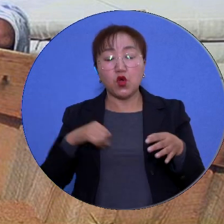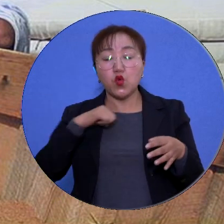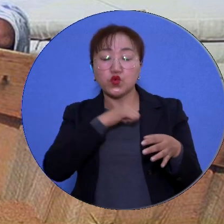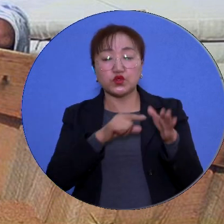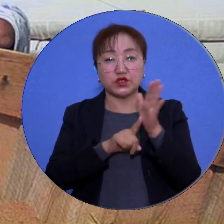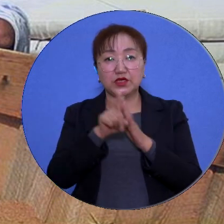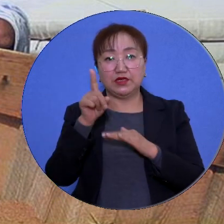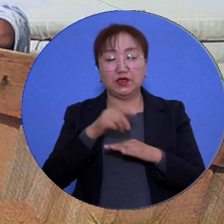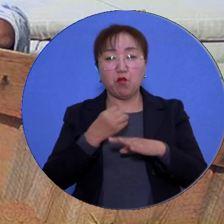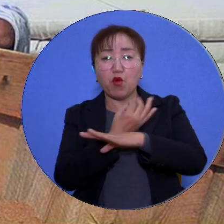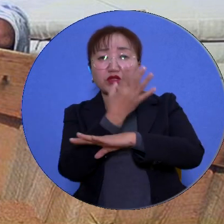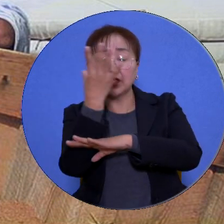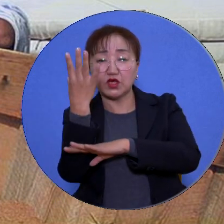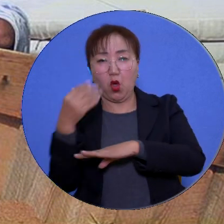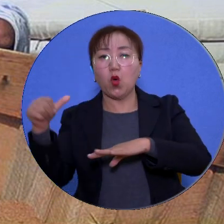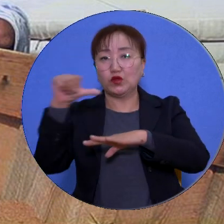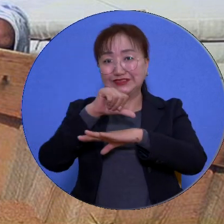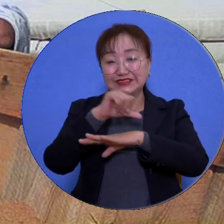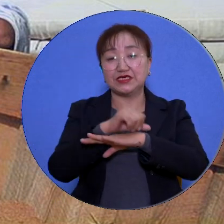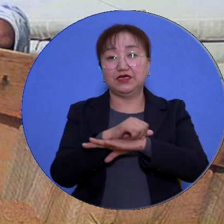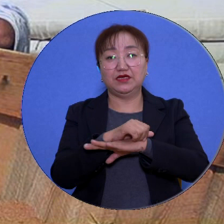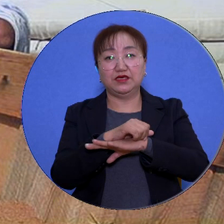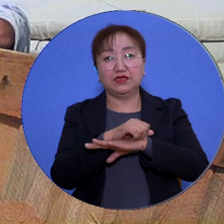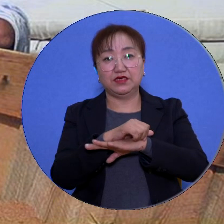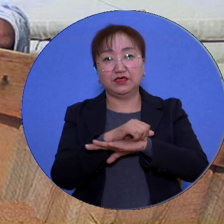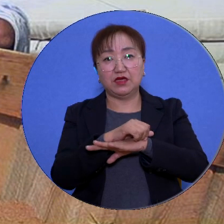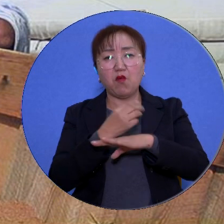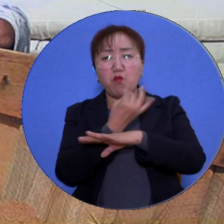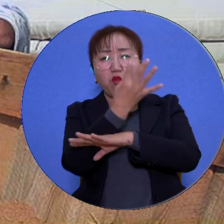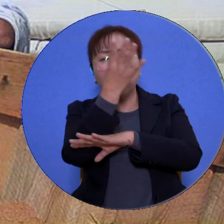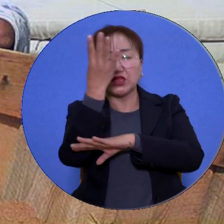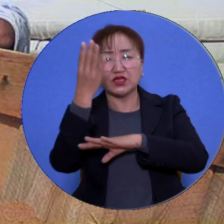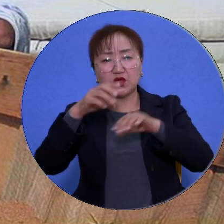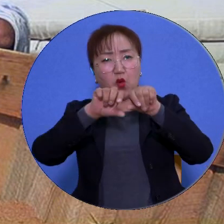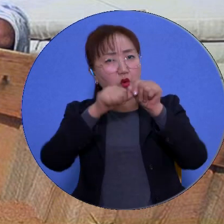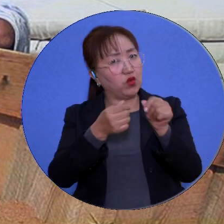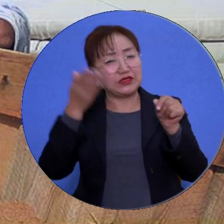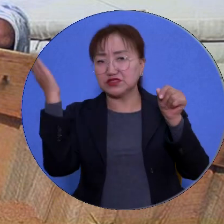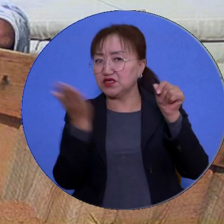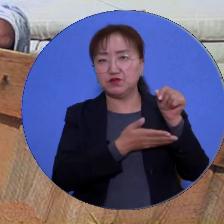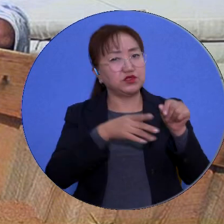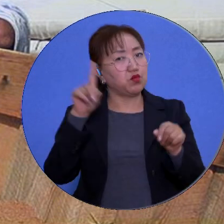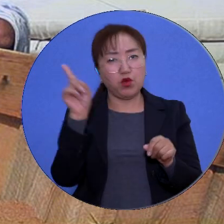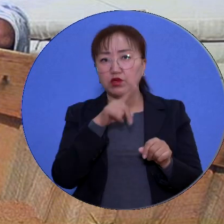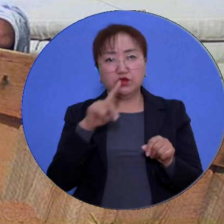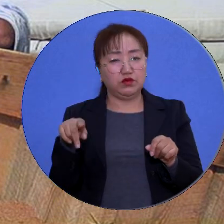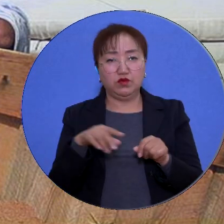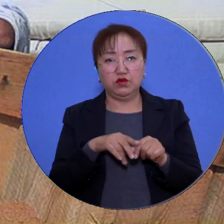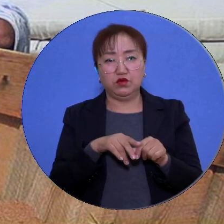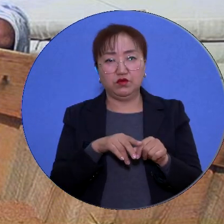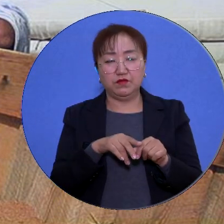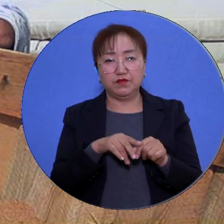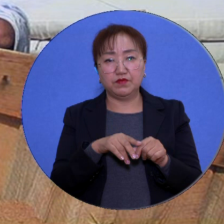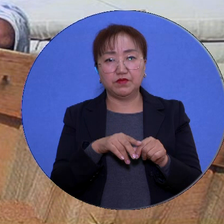өхлий, мод тарих бүй имаа хэхэд мод өслий. Өргаж байгаа гэн хоголч гэмтэйх бүй пайрж